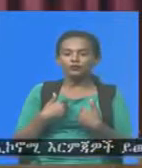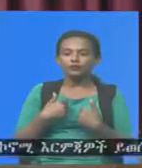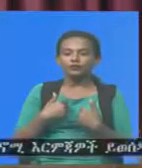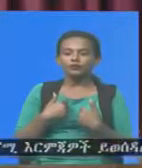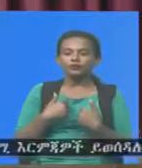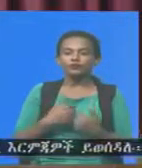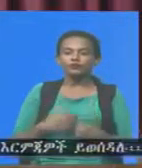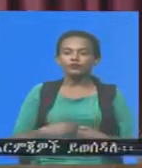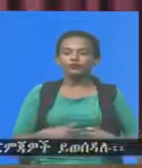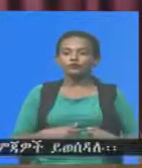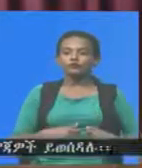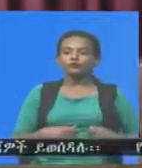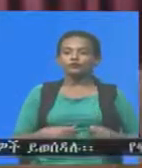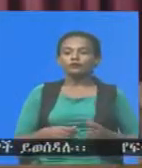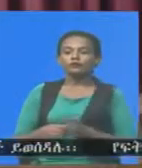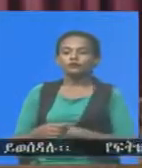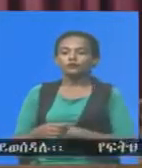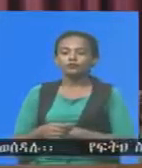ሚኒስትር።